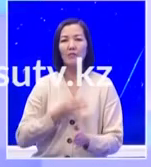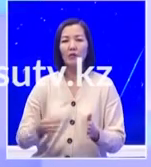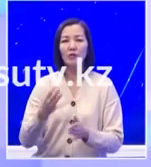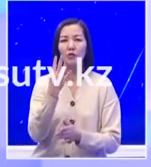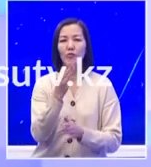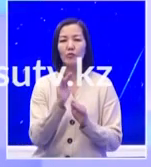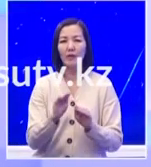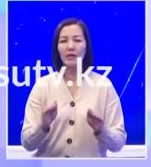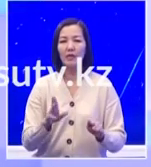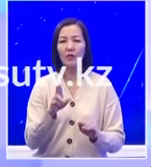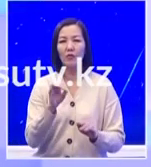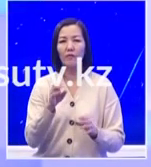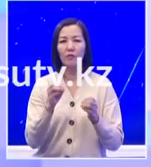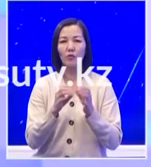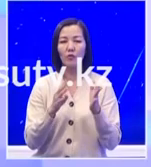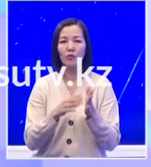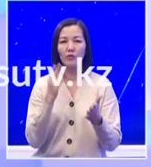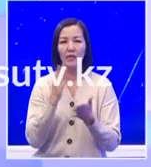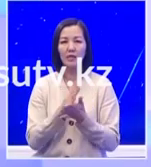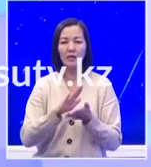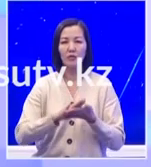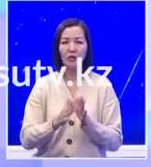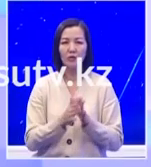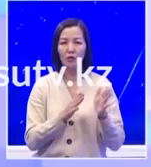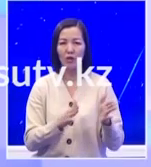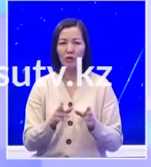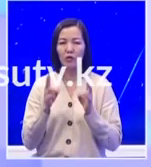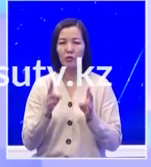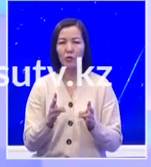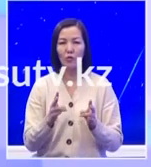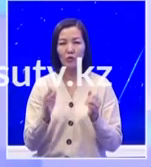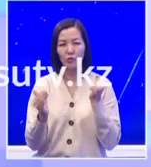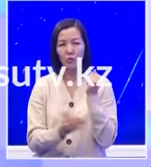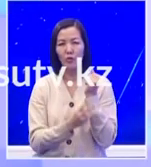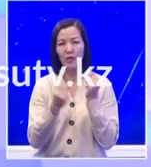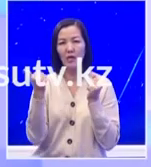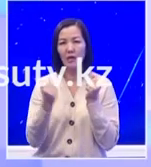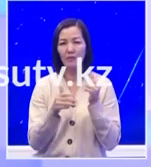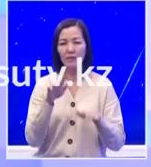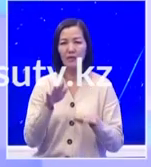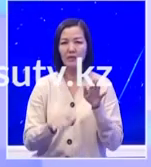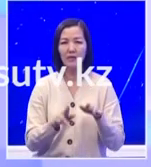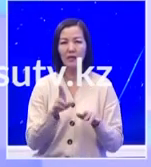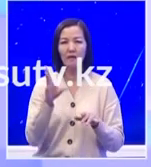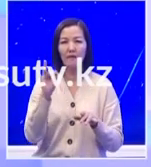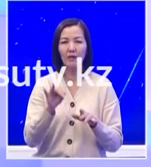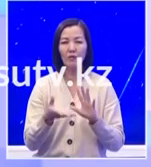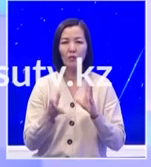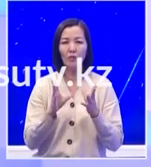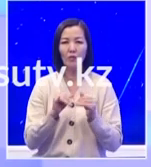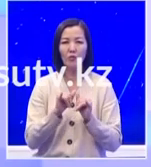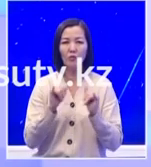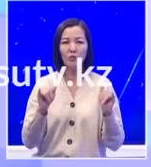Алматы облысында 4 баладан COVID-19 анықталды. Эпидахуал тұрақта. Соңғы 2 аптаны салыстырған кезде квидің өңір бойынша өсу